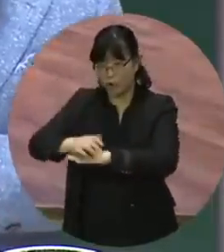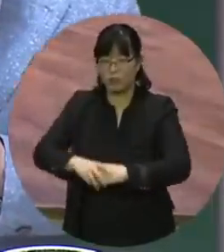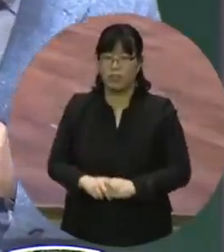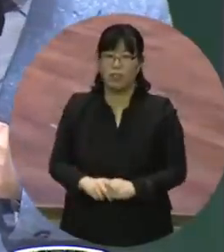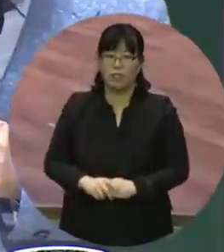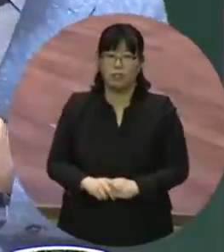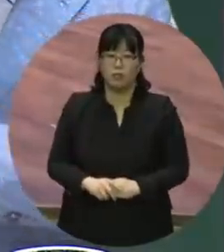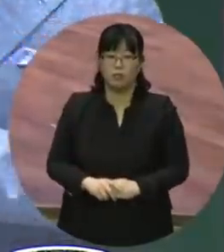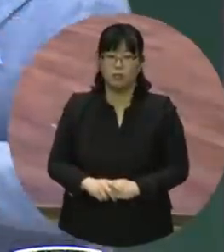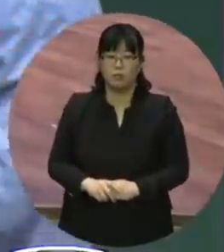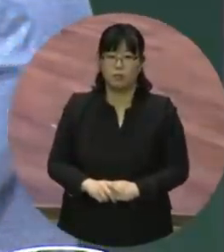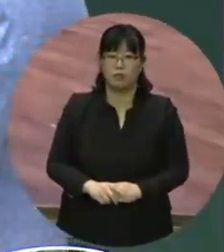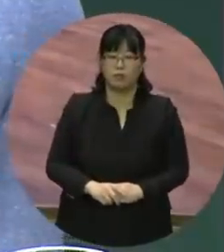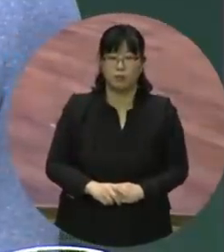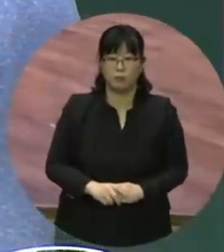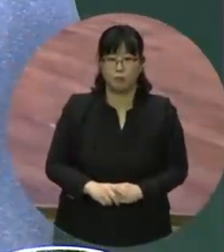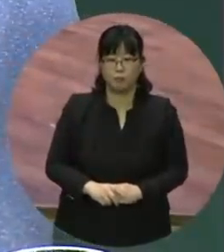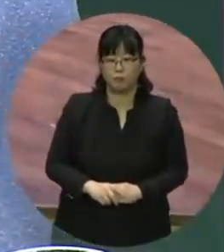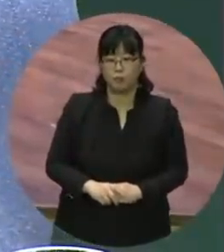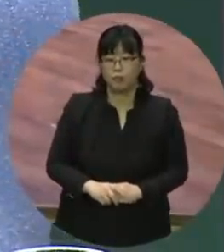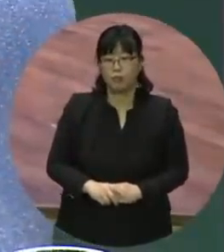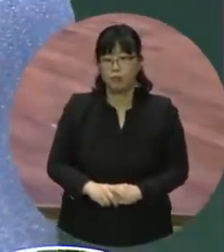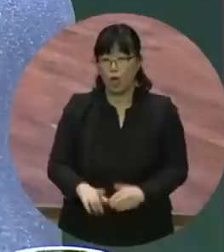진실된 신자는